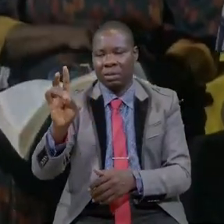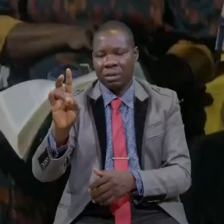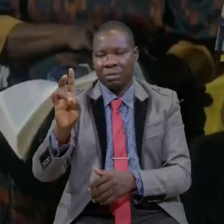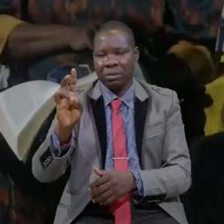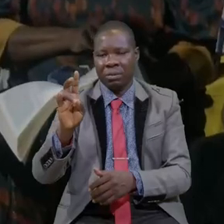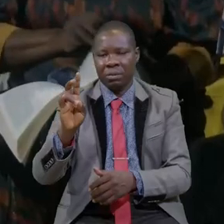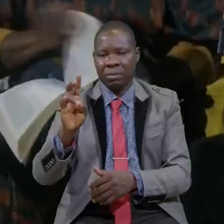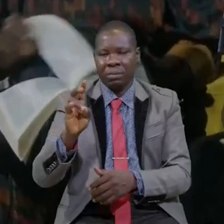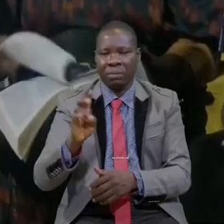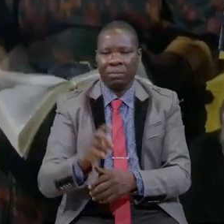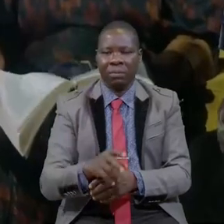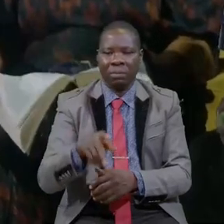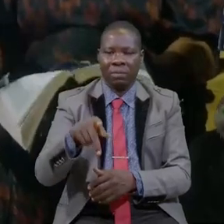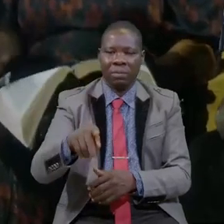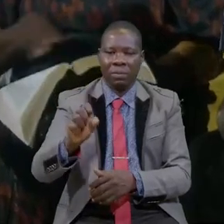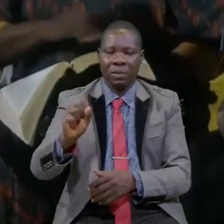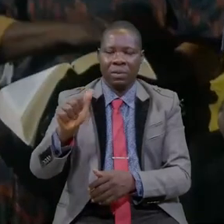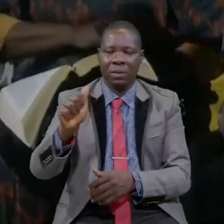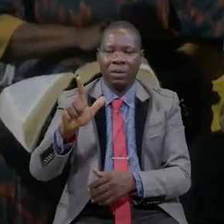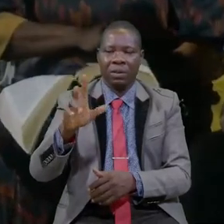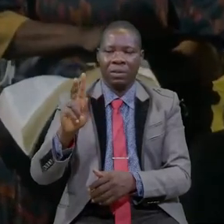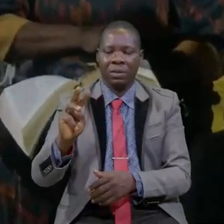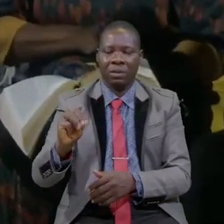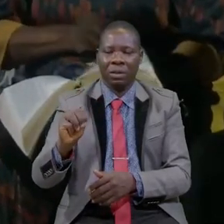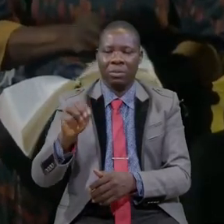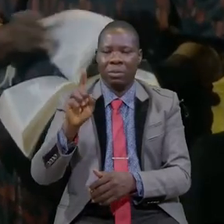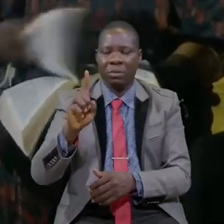Psaume 130, verset 7.